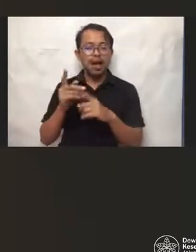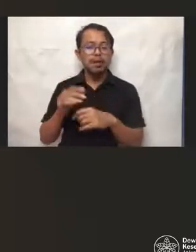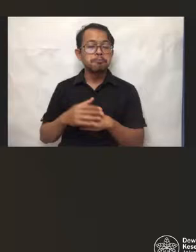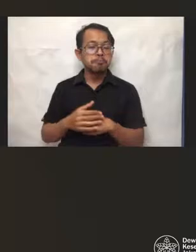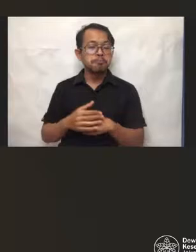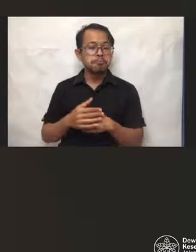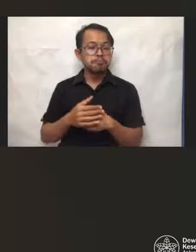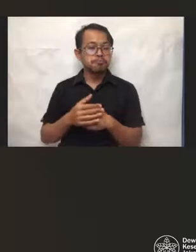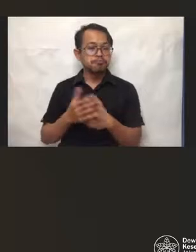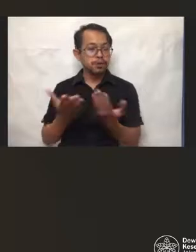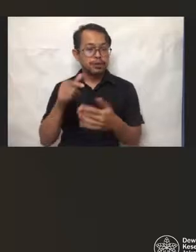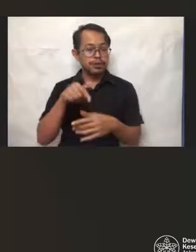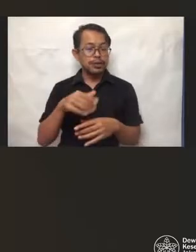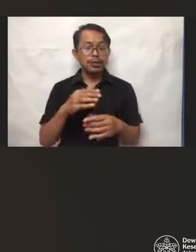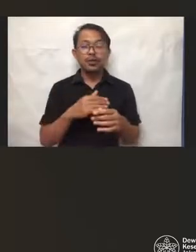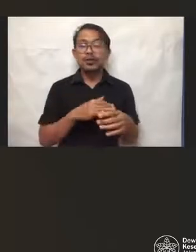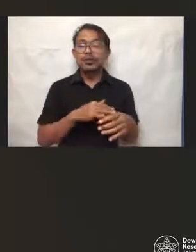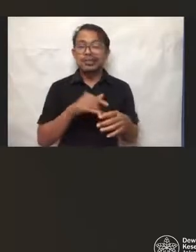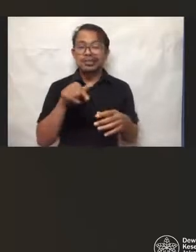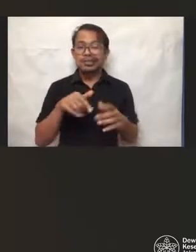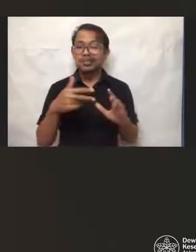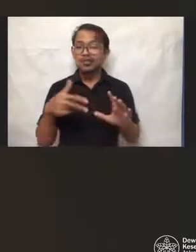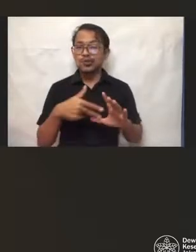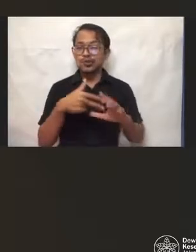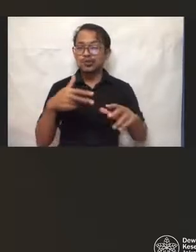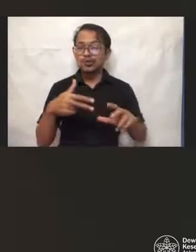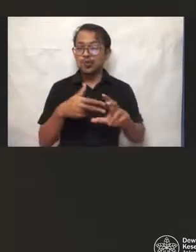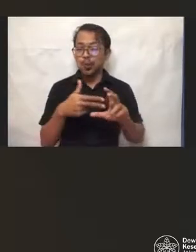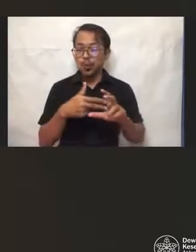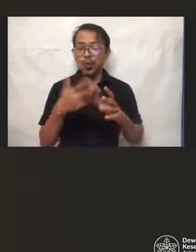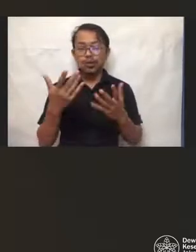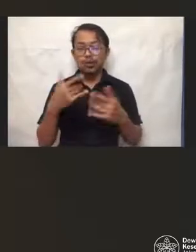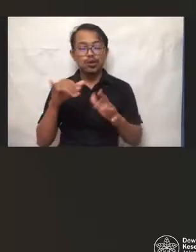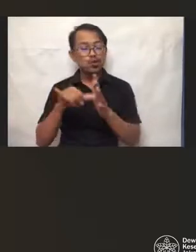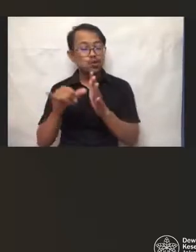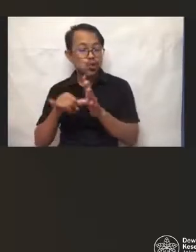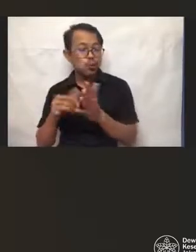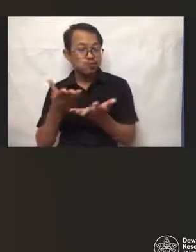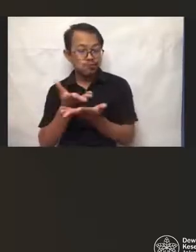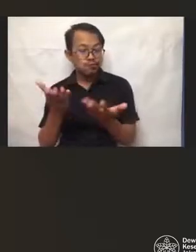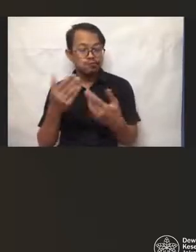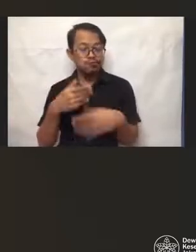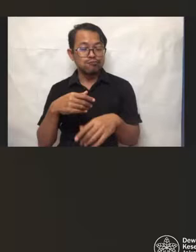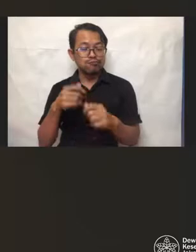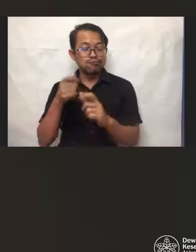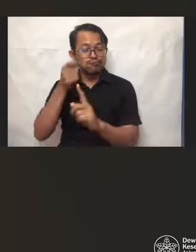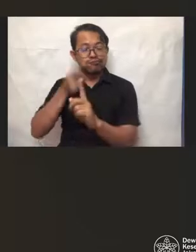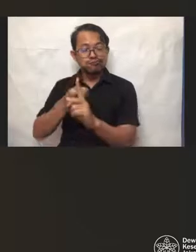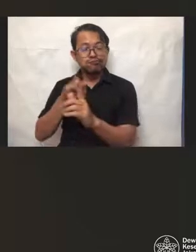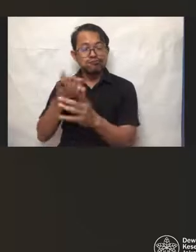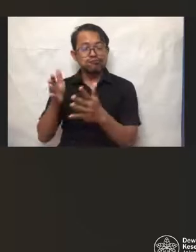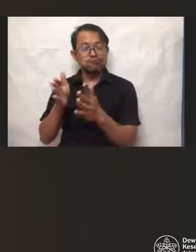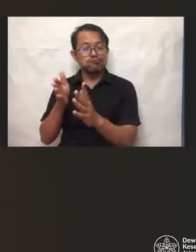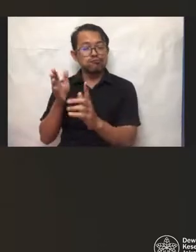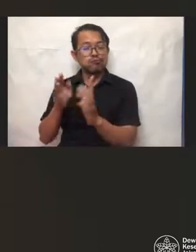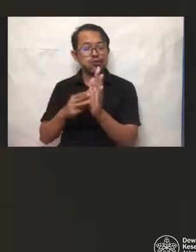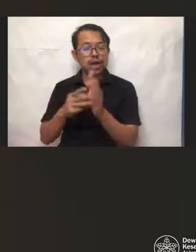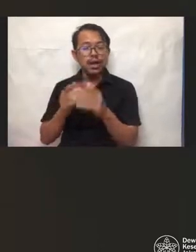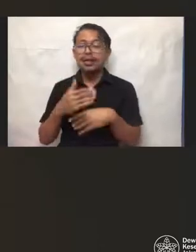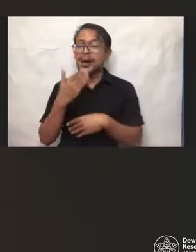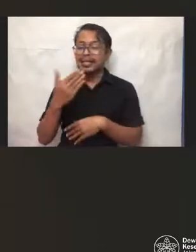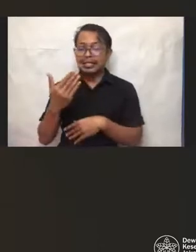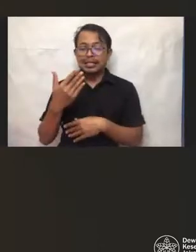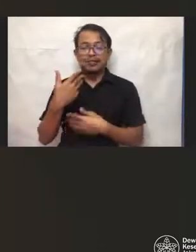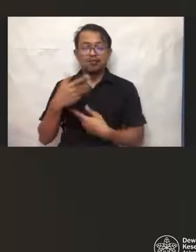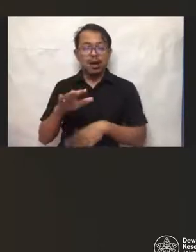ruangan ini, dari YouTube, dimanapun. Terima kasih banyak Prof atas paparan Anda pada